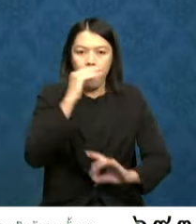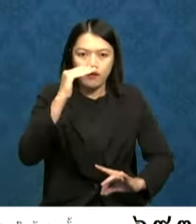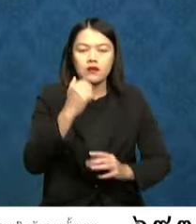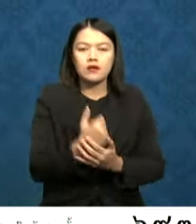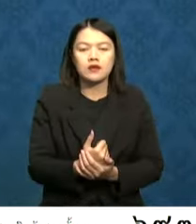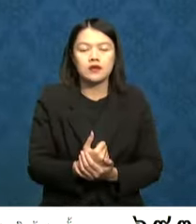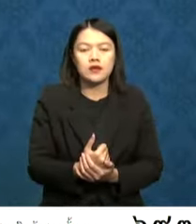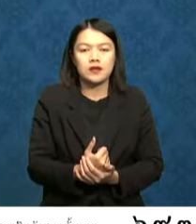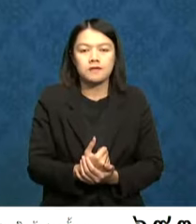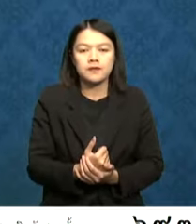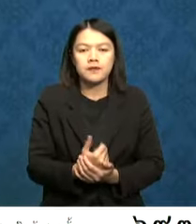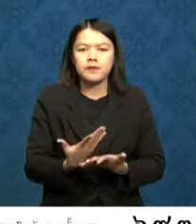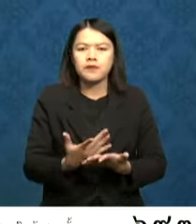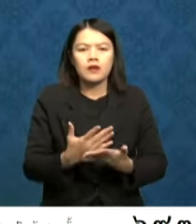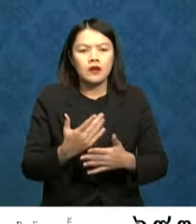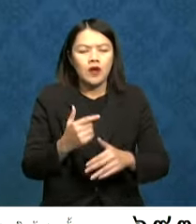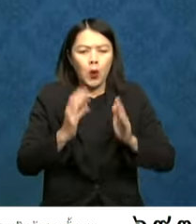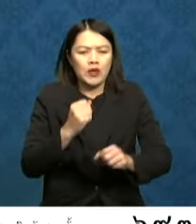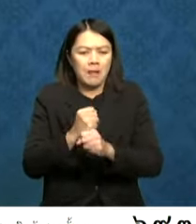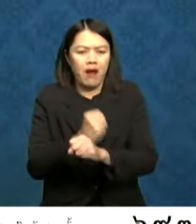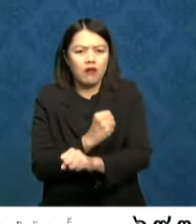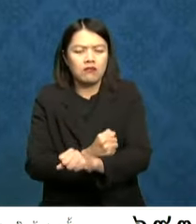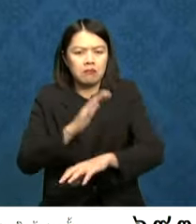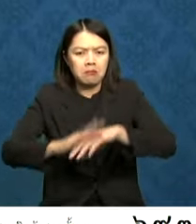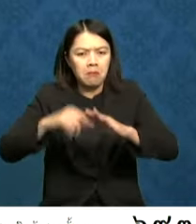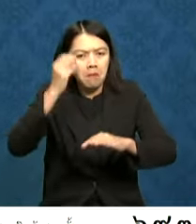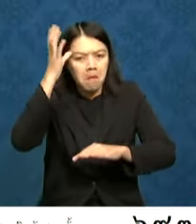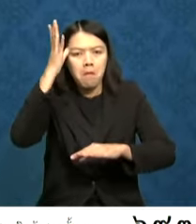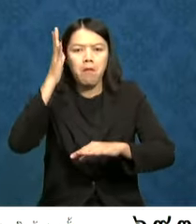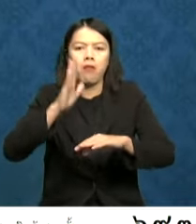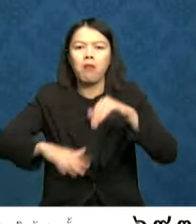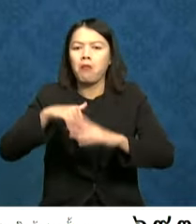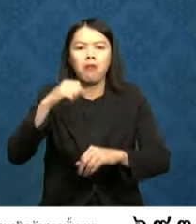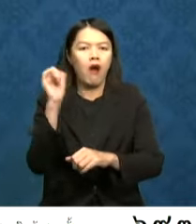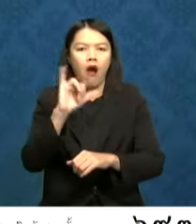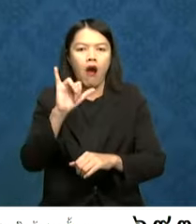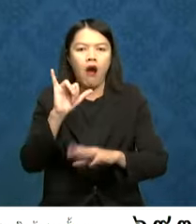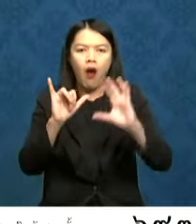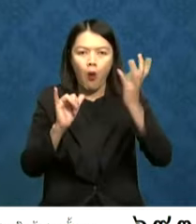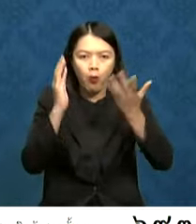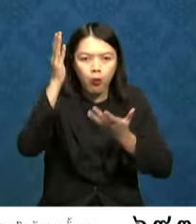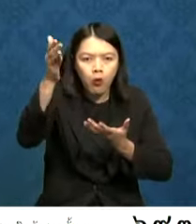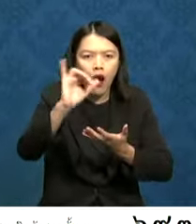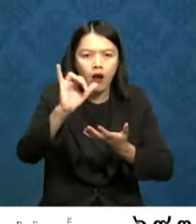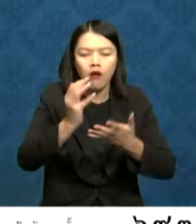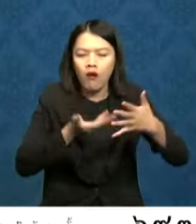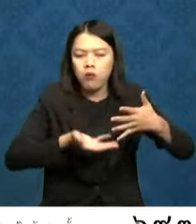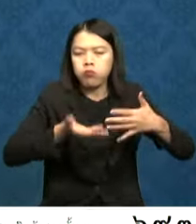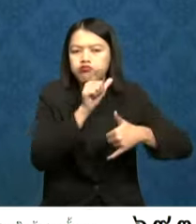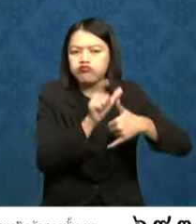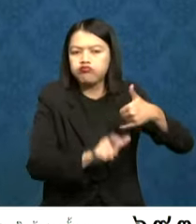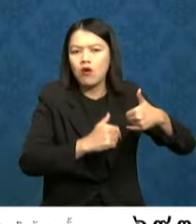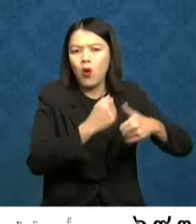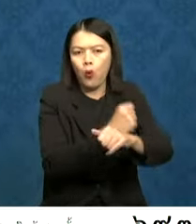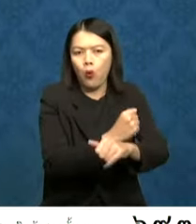แรงงานทั้งหมดครับยังขาดทักษะที่จำเป็นในโลกอนาคตการพัฒนาทักษะสิและอิลแรง